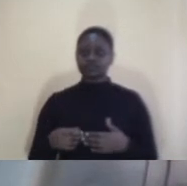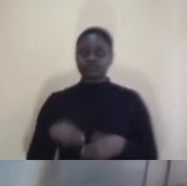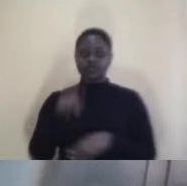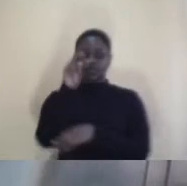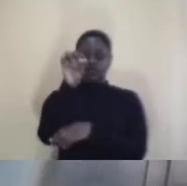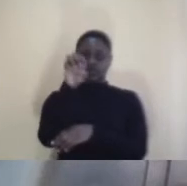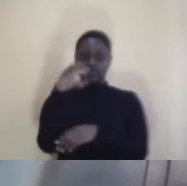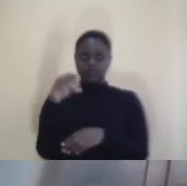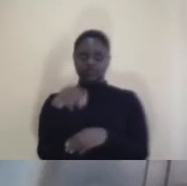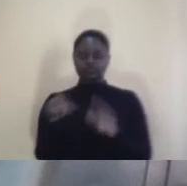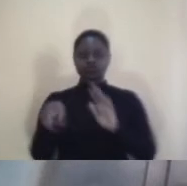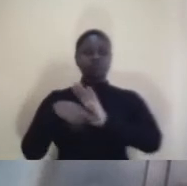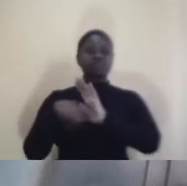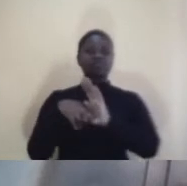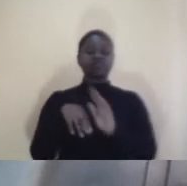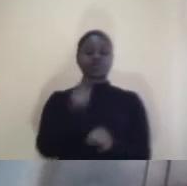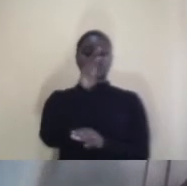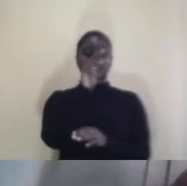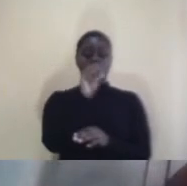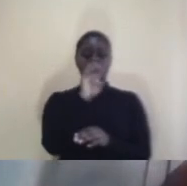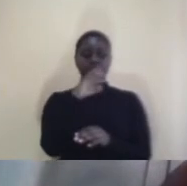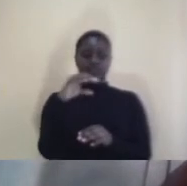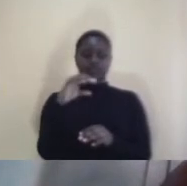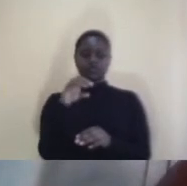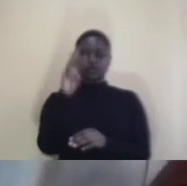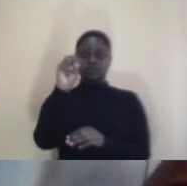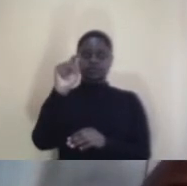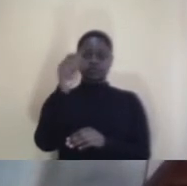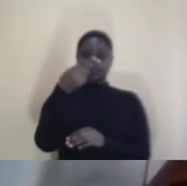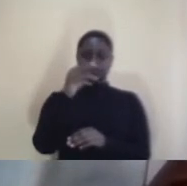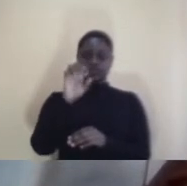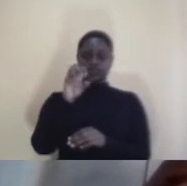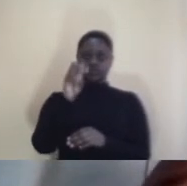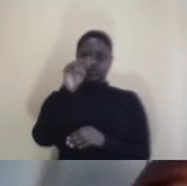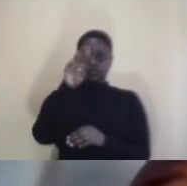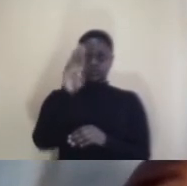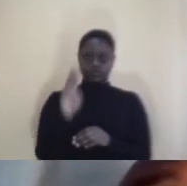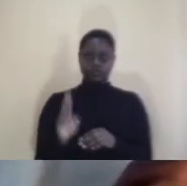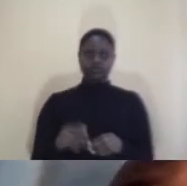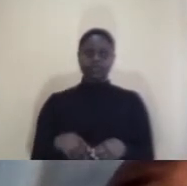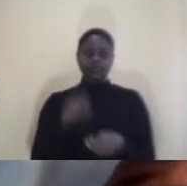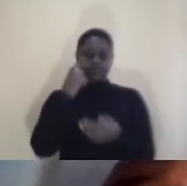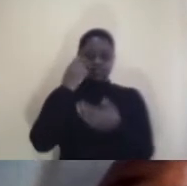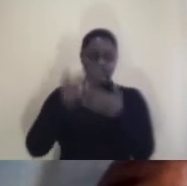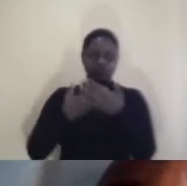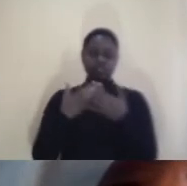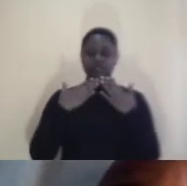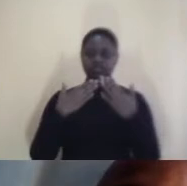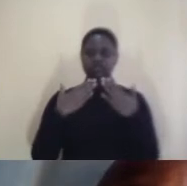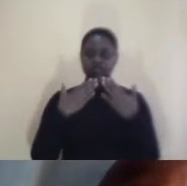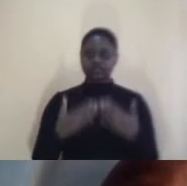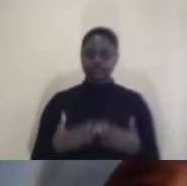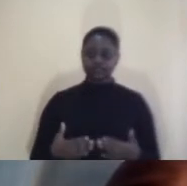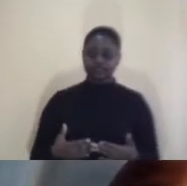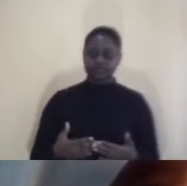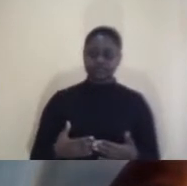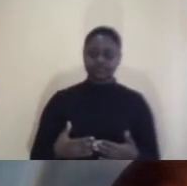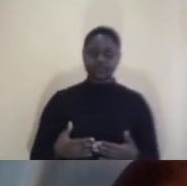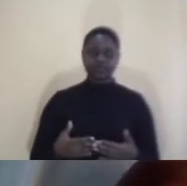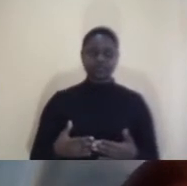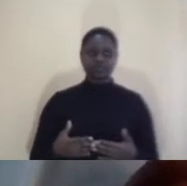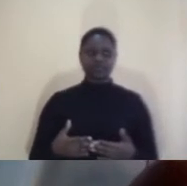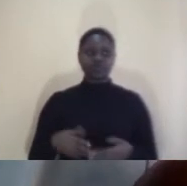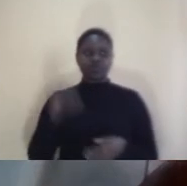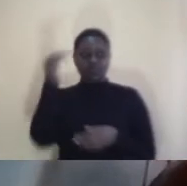MEC, you refer to MEC Mthembu, former. Mthembu, yes. Yes, it's noted. Thank you. Angithi wenza ngamabomu ngoba uyazi